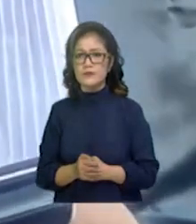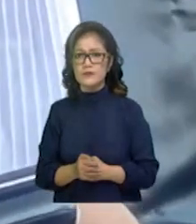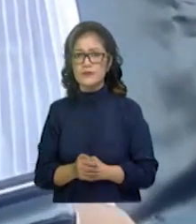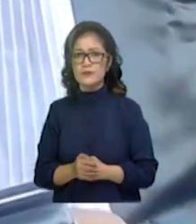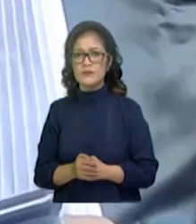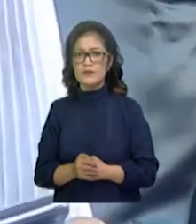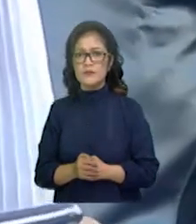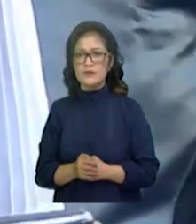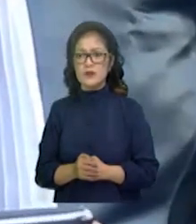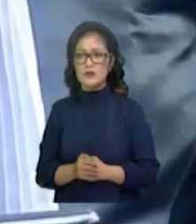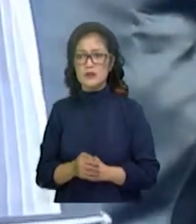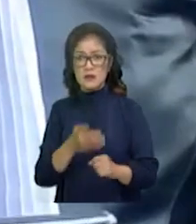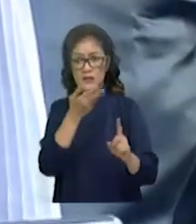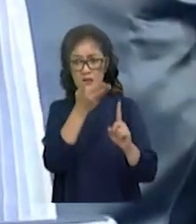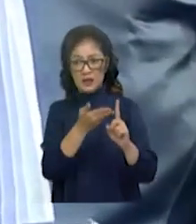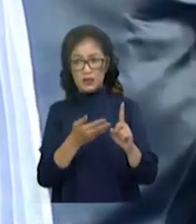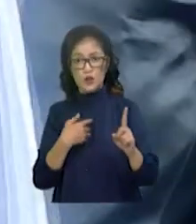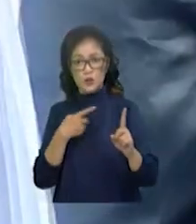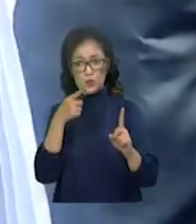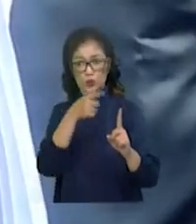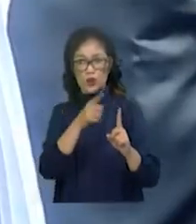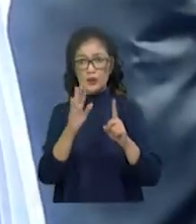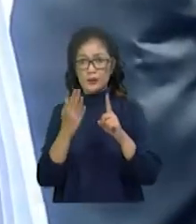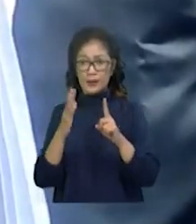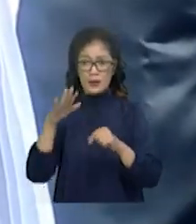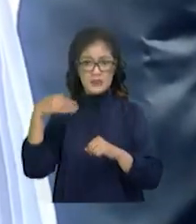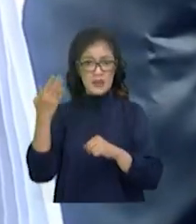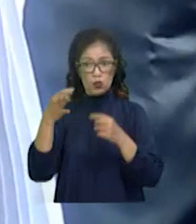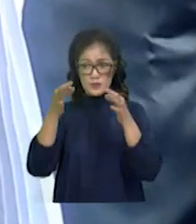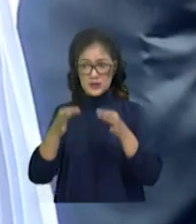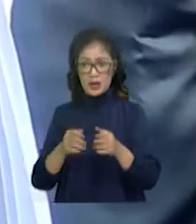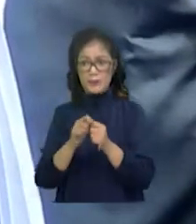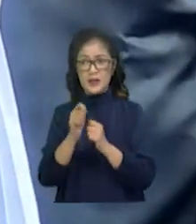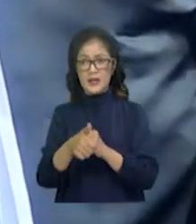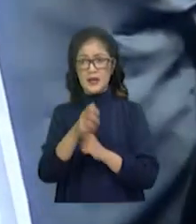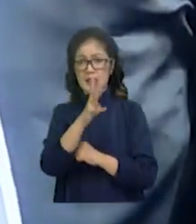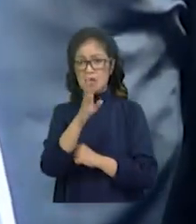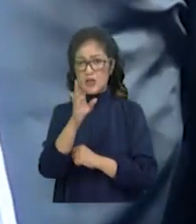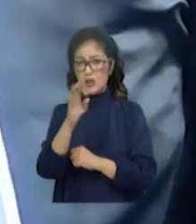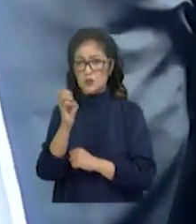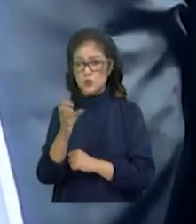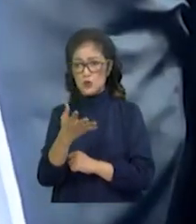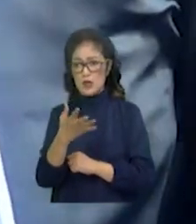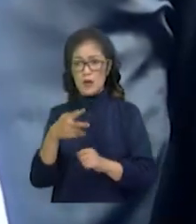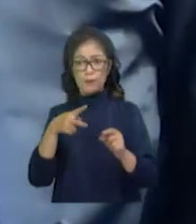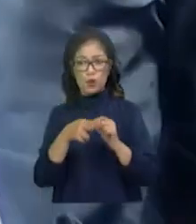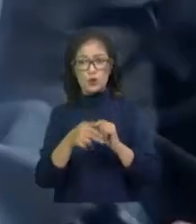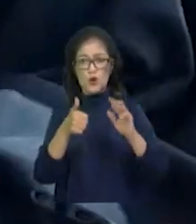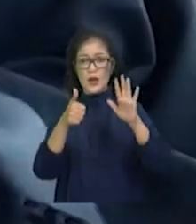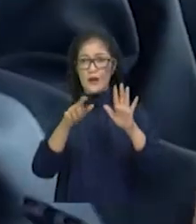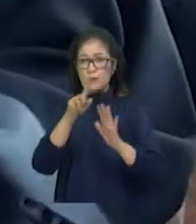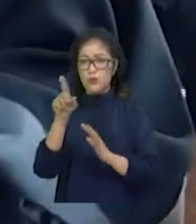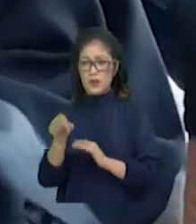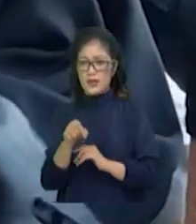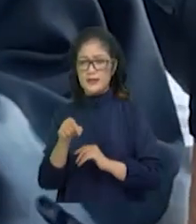terdakwa dituntut 15 tahun, 300 juta, subsidiar 6 bulan.